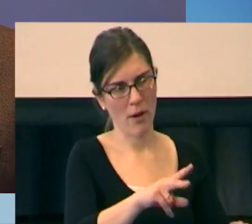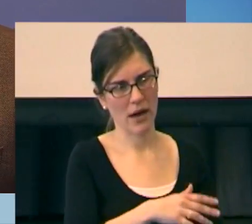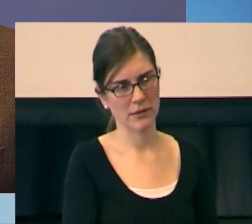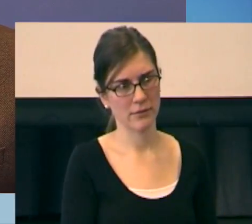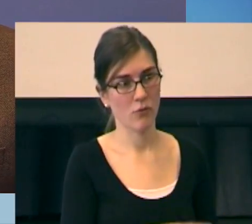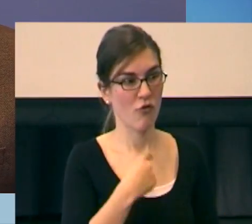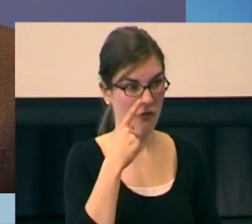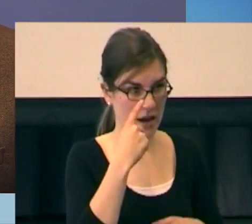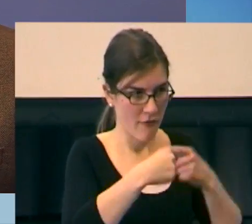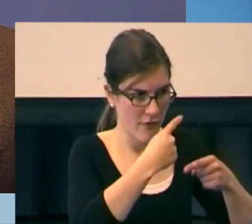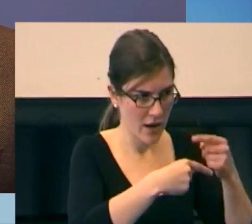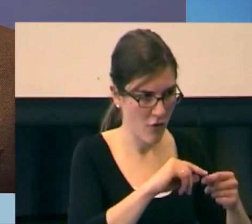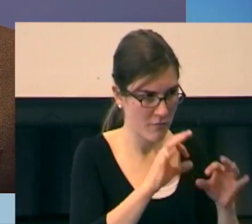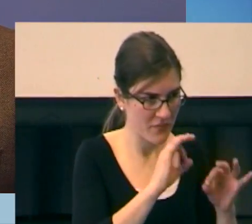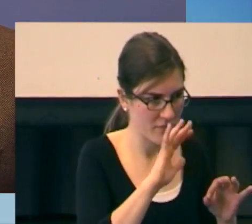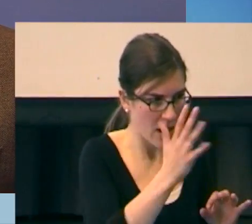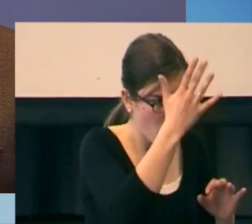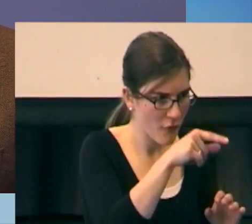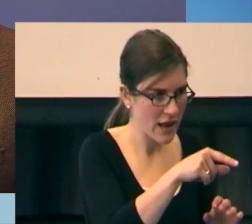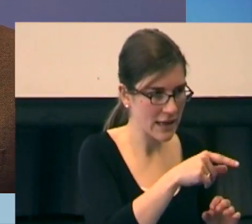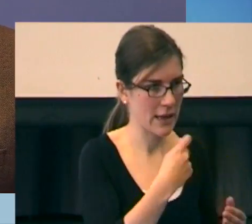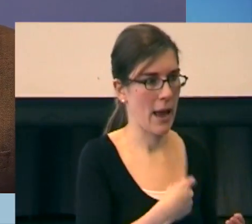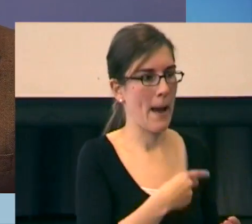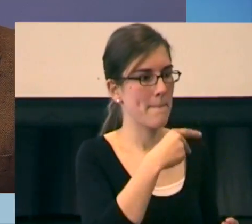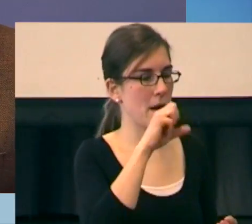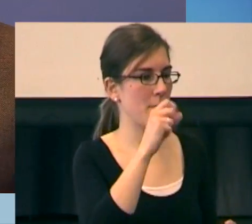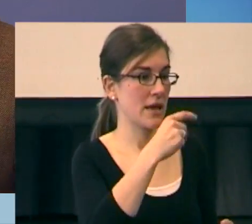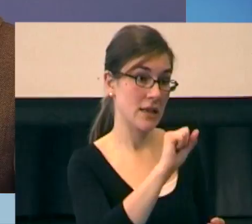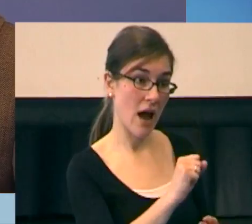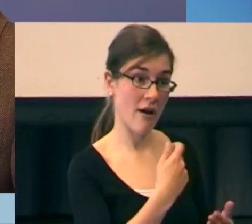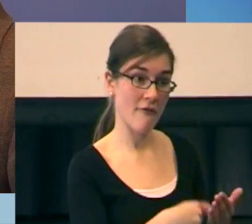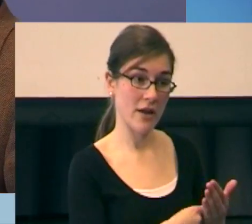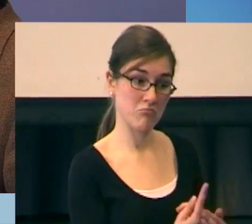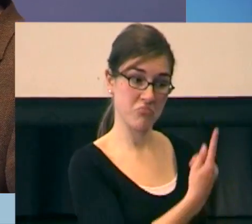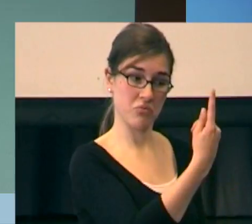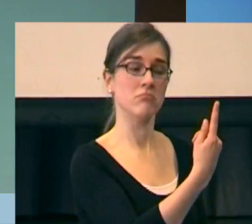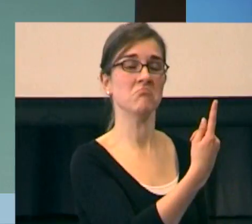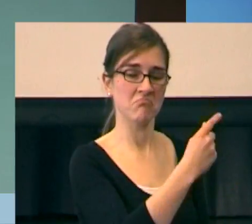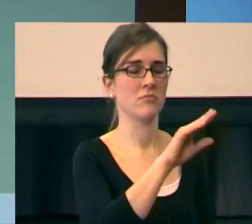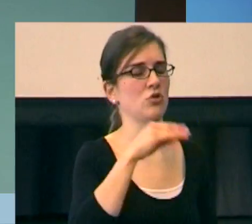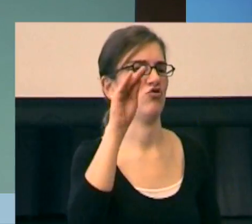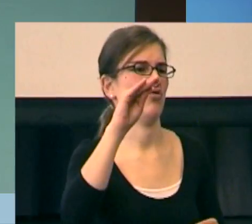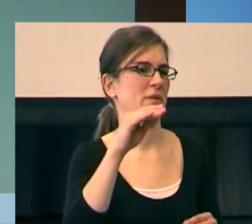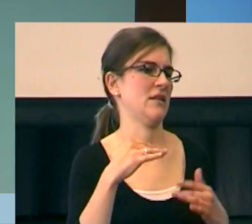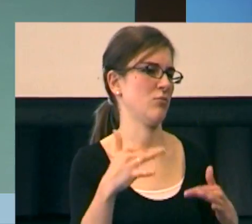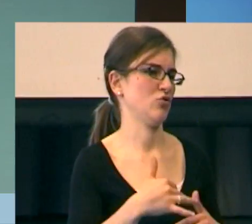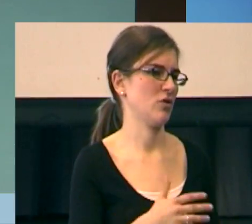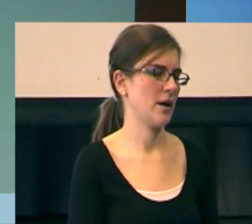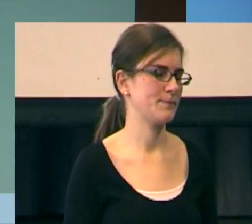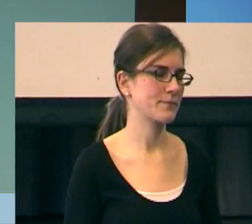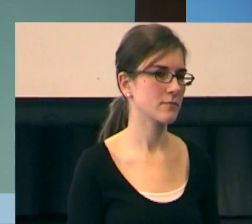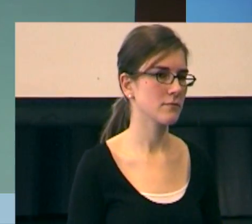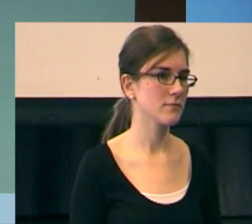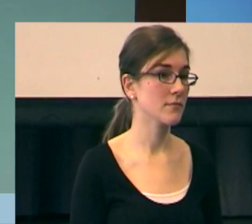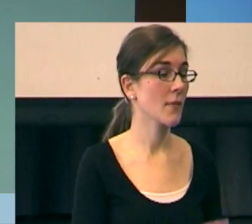es irgendwelche Probleme gibt, der PSA-Wert ansteigt, dann operieren wir vielleicht oder bestrahlen später, aber was dazu gehört ist, bei diesen